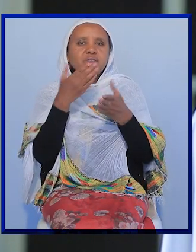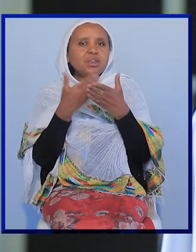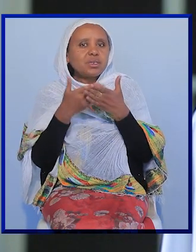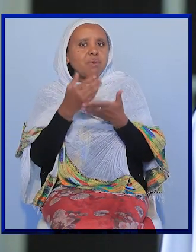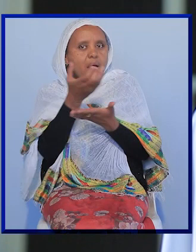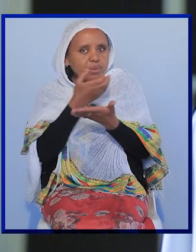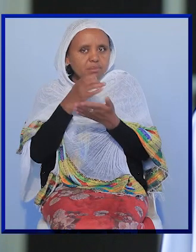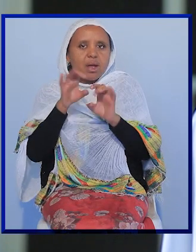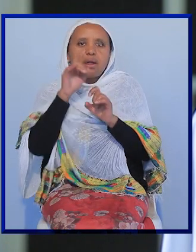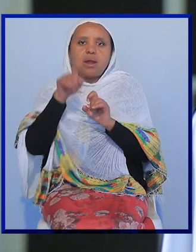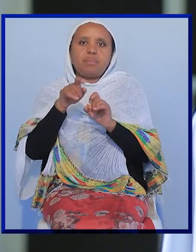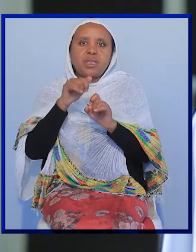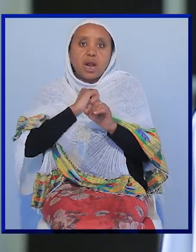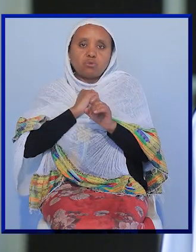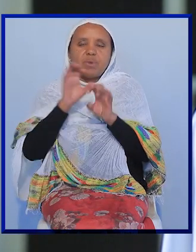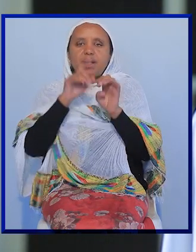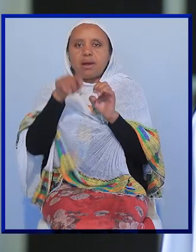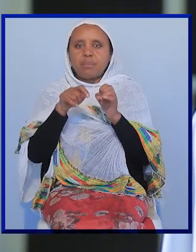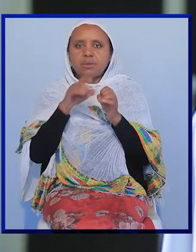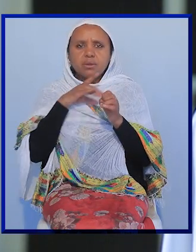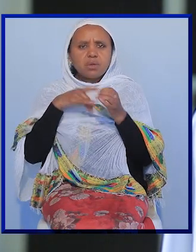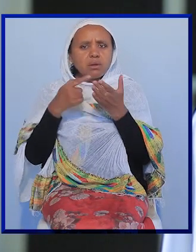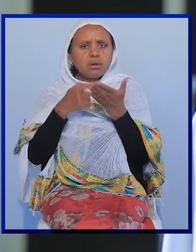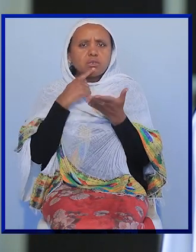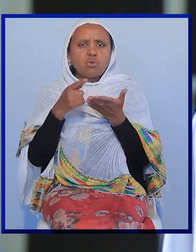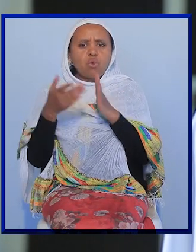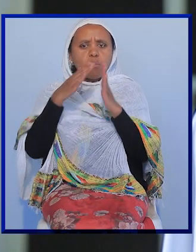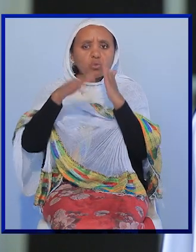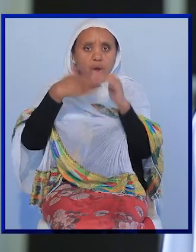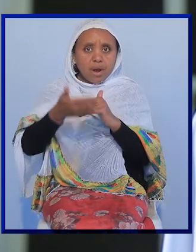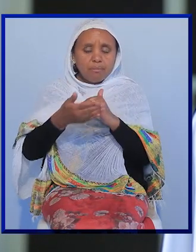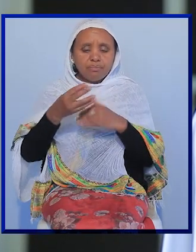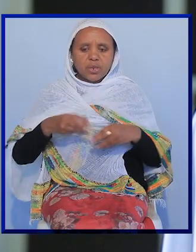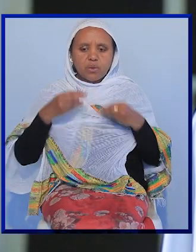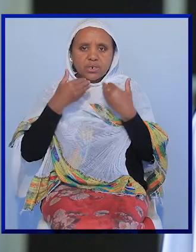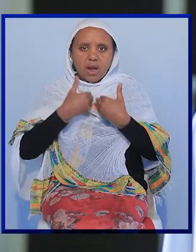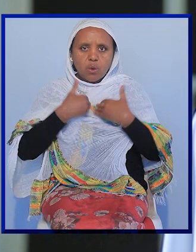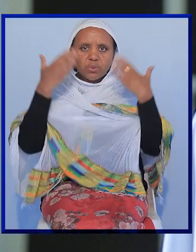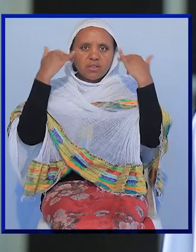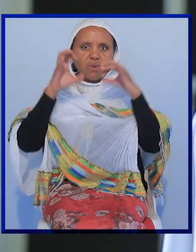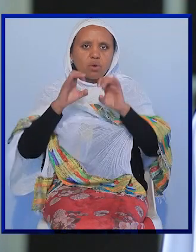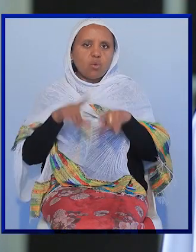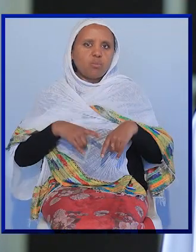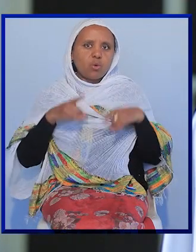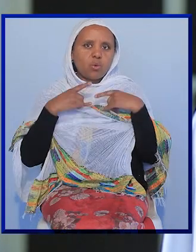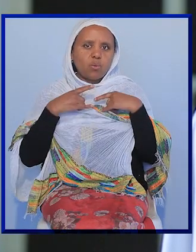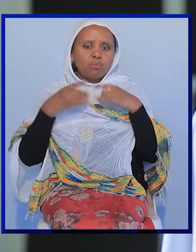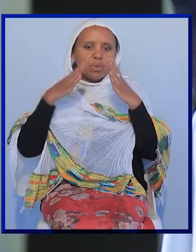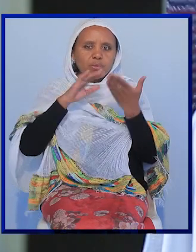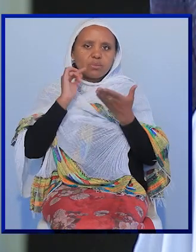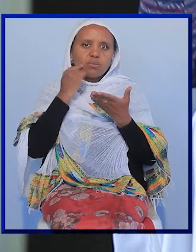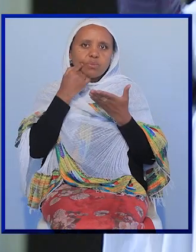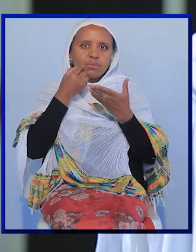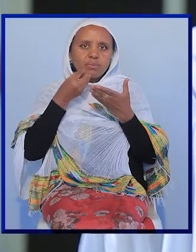ሀብቱ ማድረግ አለበት። ሀብቱ ማድረግ አለበት። ክርስቲያን ለዚህ ነው ከሞት በኋላም ህይወት ስላለው ተስፋ አድርጎ የሚኖረው። ቢሞት